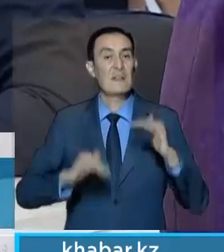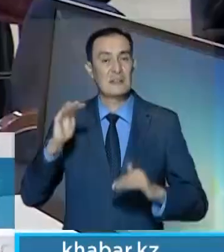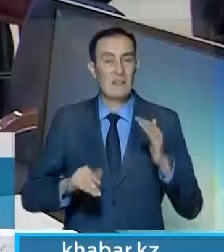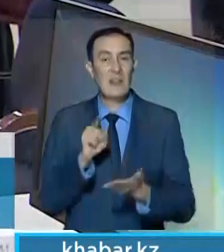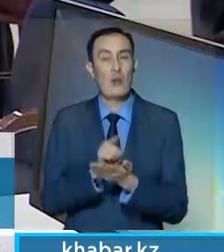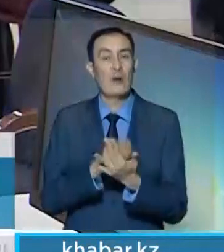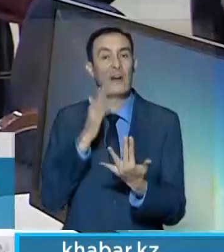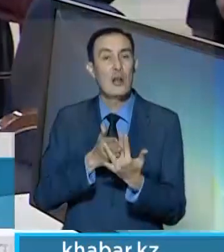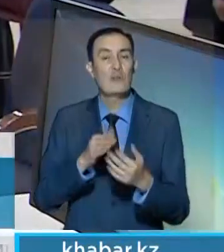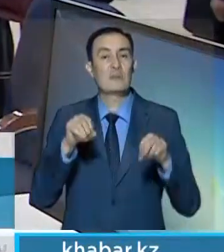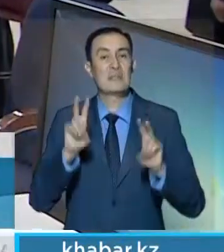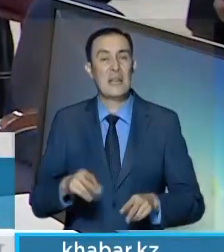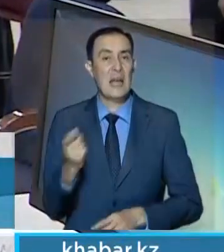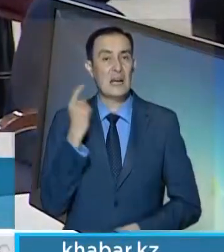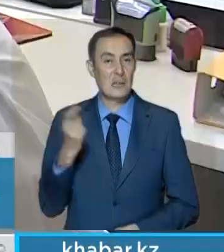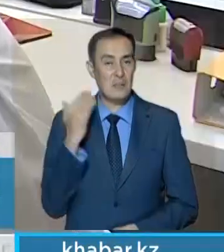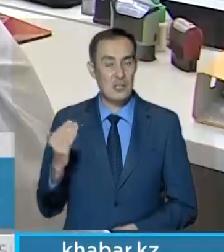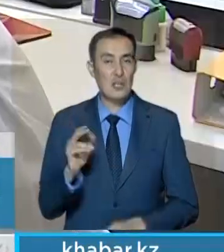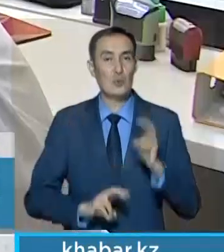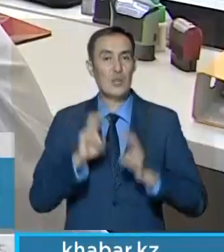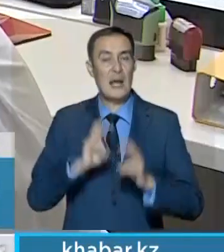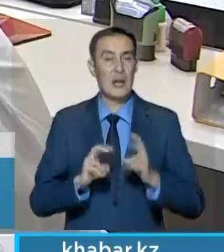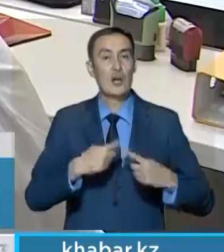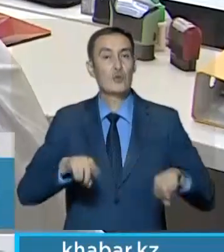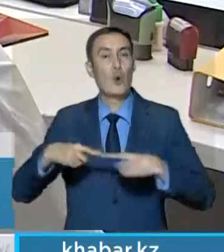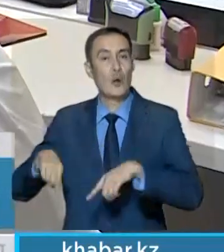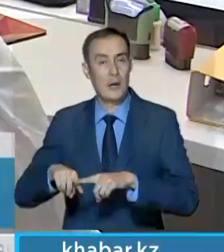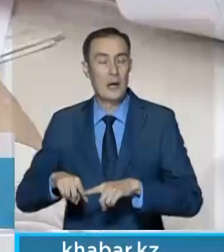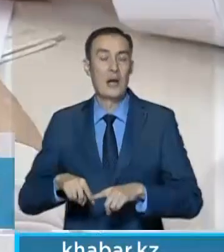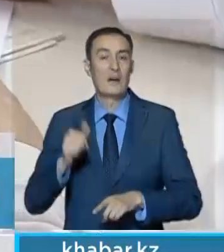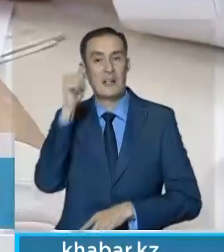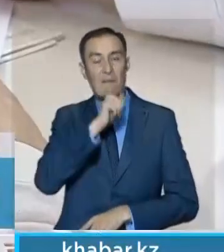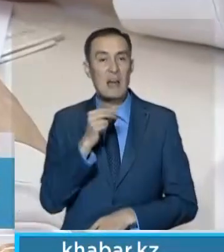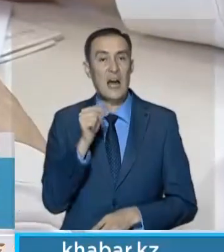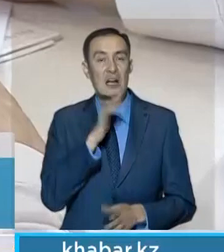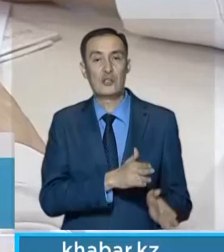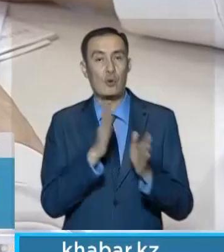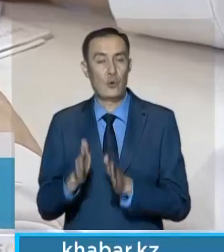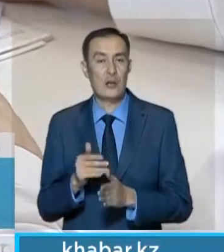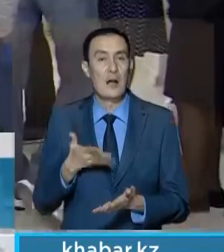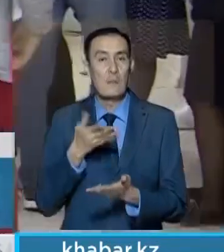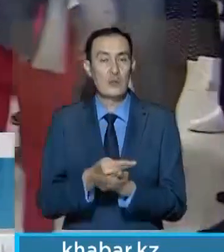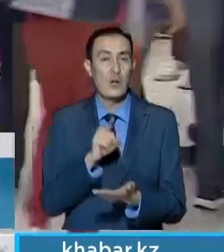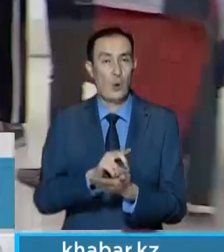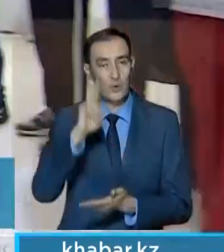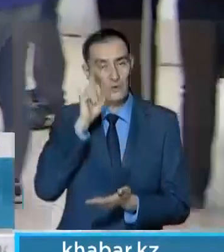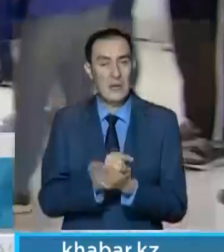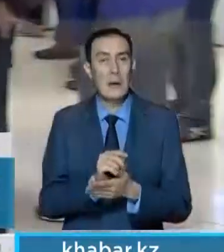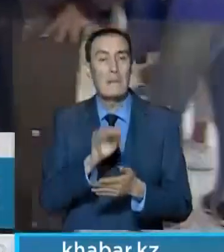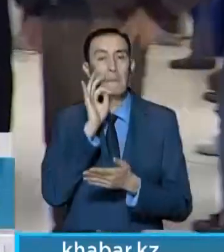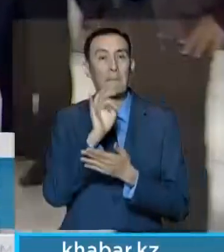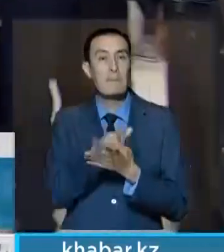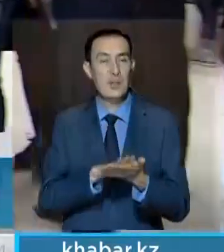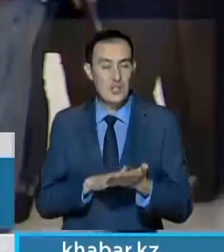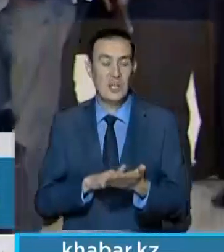налоговых льгот в специальных экономических и индустриальных зонах, годовая отсрочка на оплату госпошлины и прощение